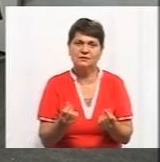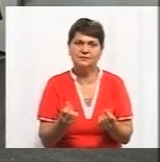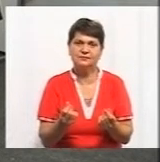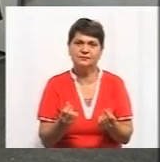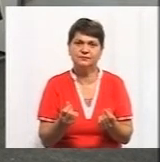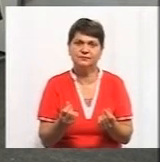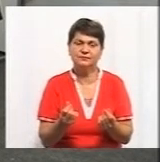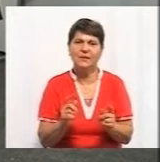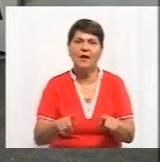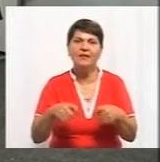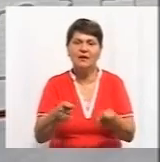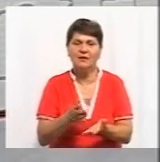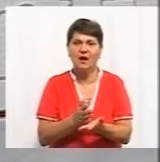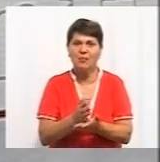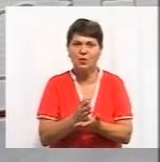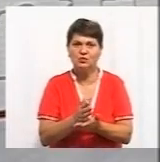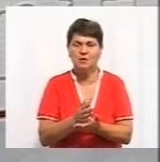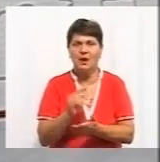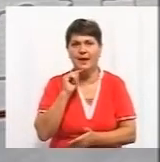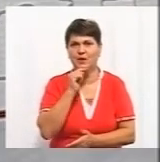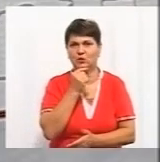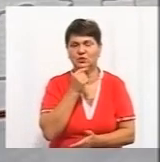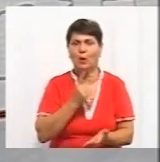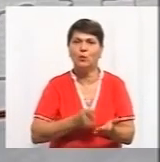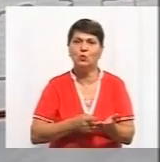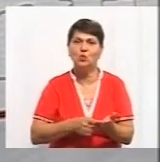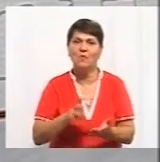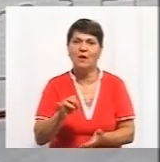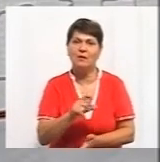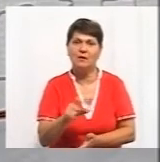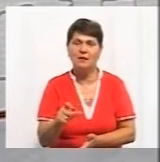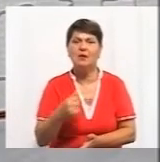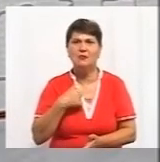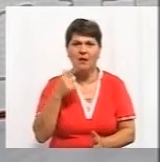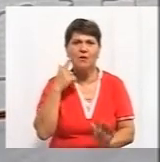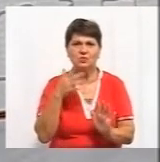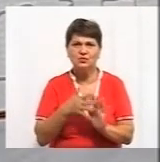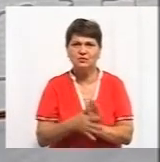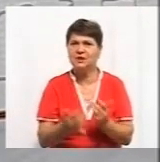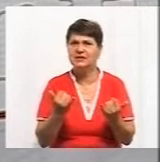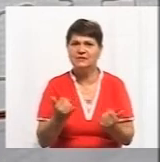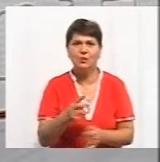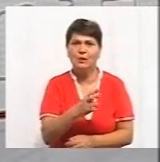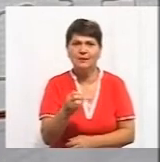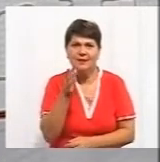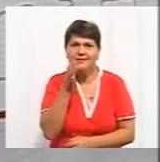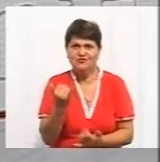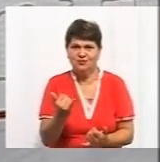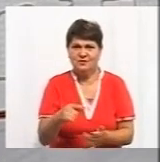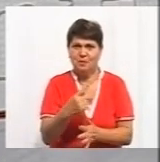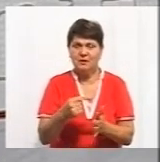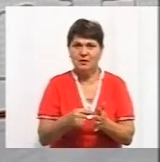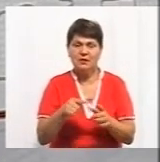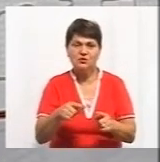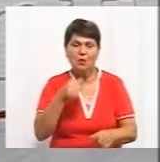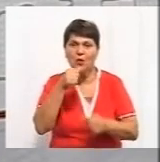тих надання послуг до тих економічно обґрунтованих, які є. Я розумію, що сьогодні не на часі це питання, тому всього року